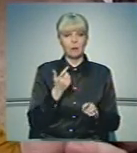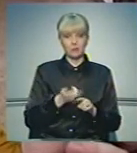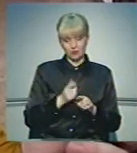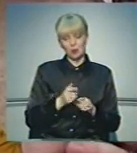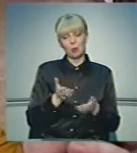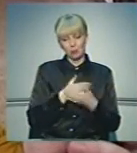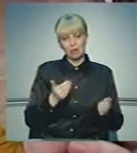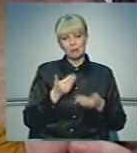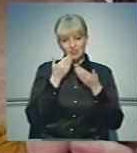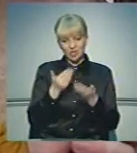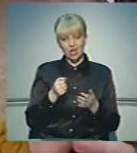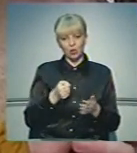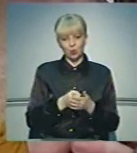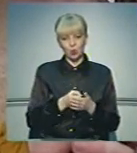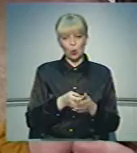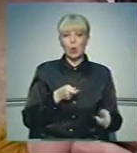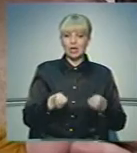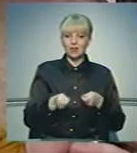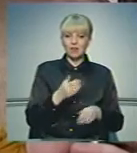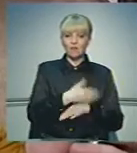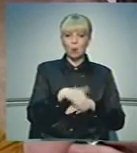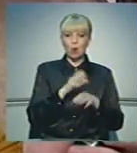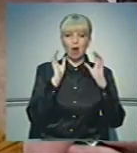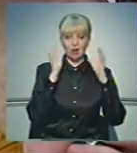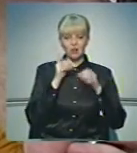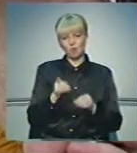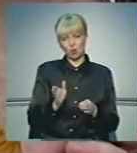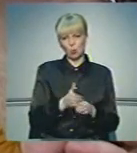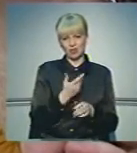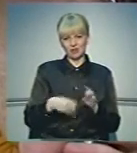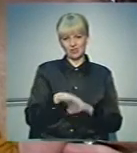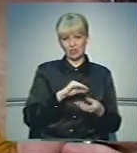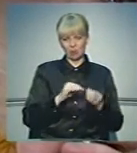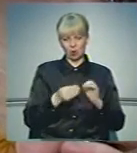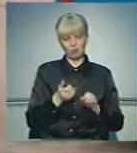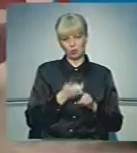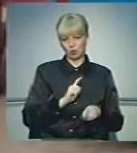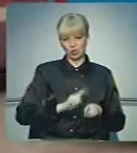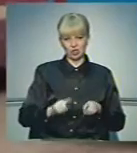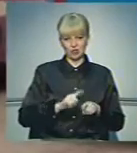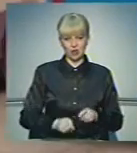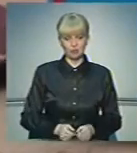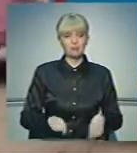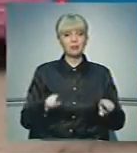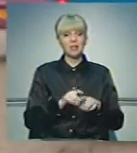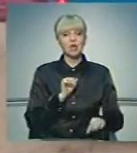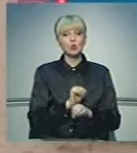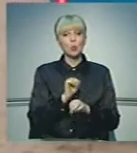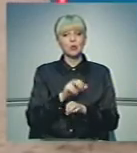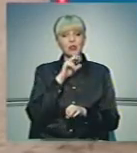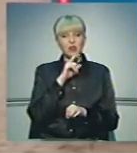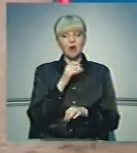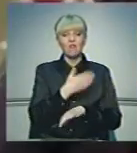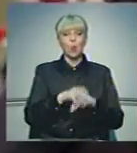безперечно, звертались до керівництва вуличного радіо, і вони усували всі ці проблеми дуже швидко. Таких зупинок у Чернівцях,